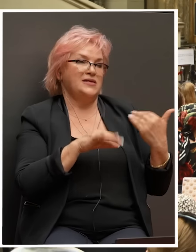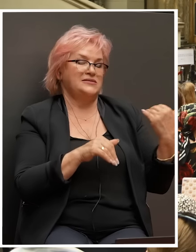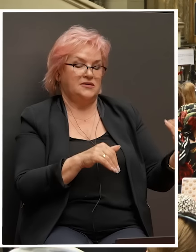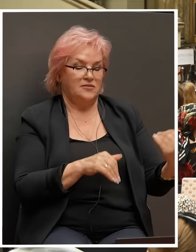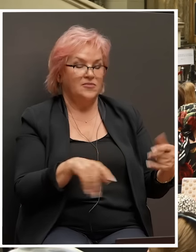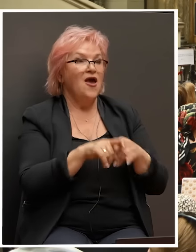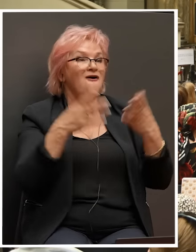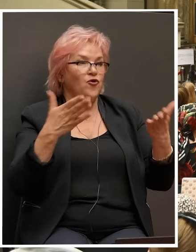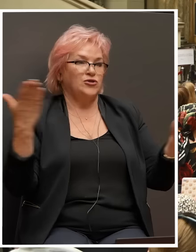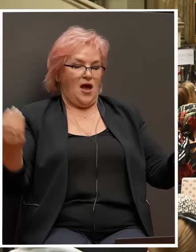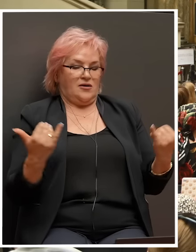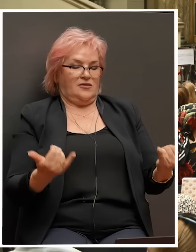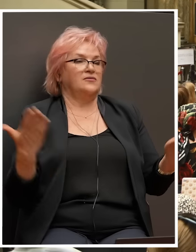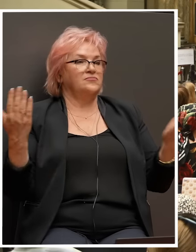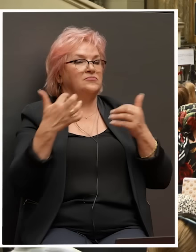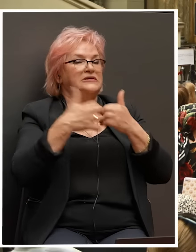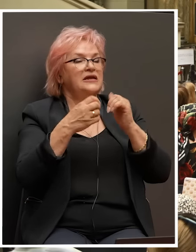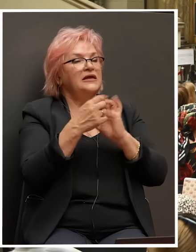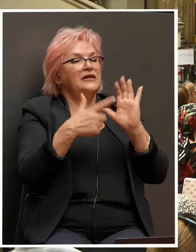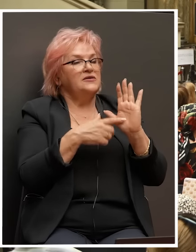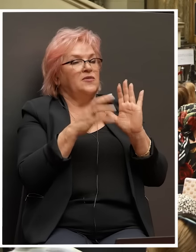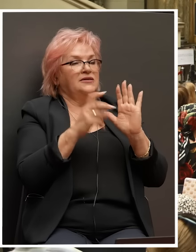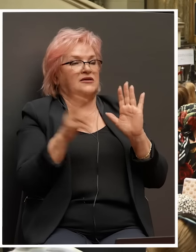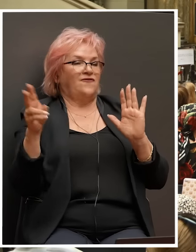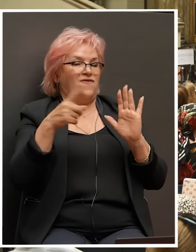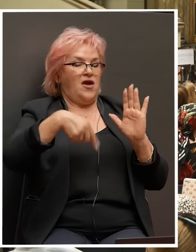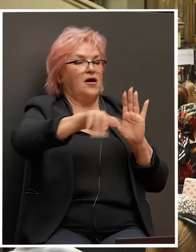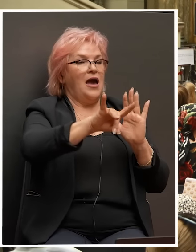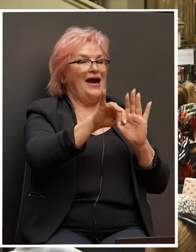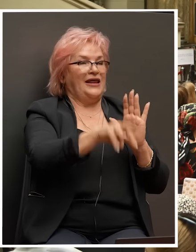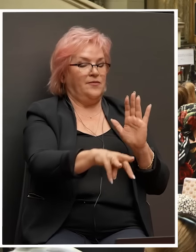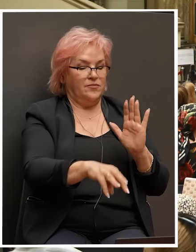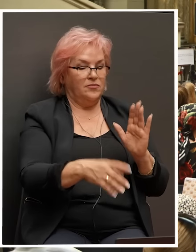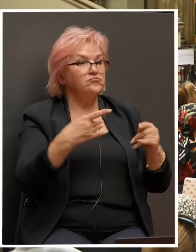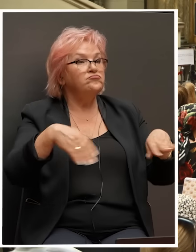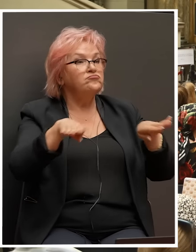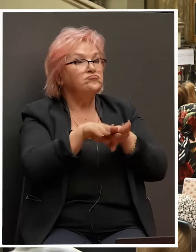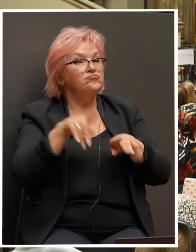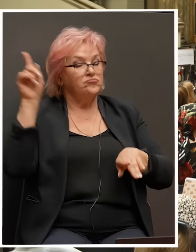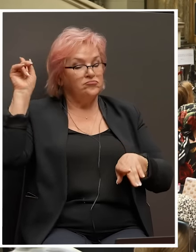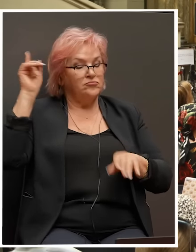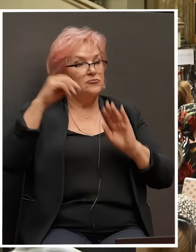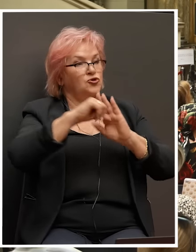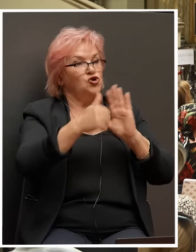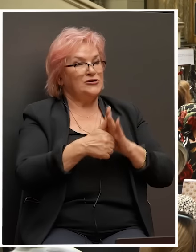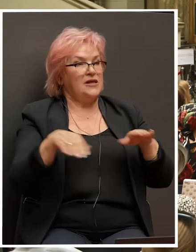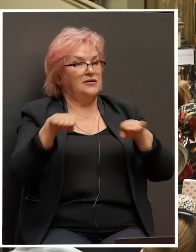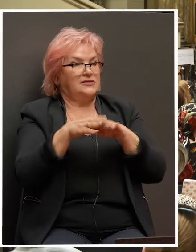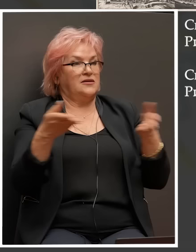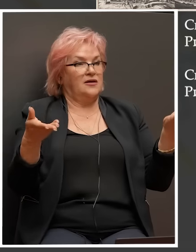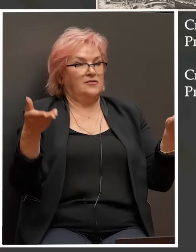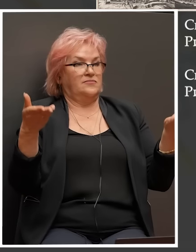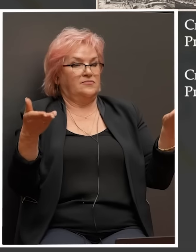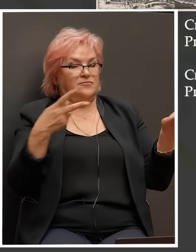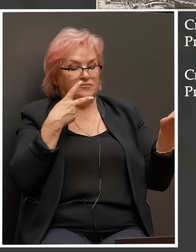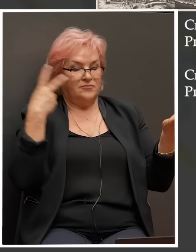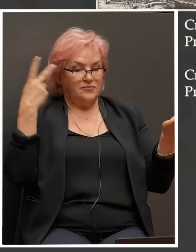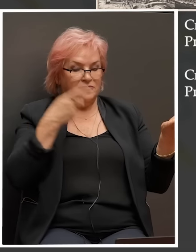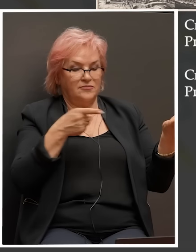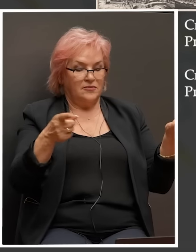Вот так выглядит Рим середины 17 века. Если мы с вами сравним его с Римом середины 16 века, мы с вами увидим,